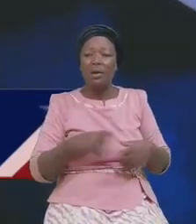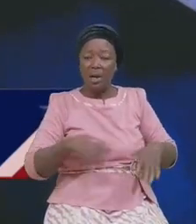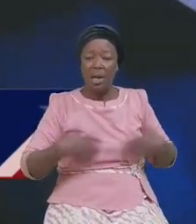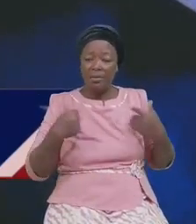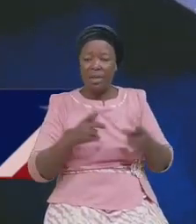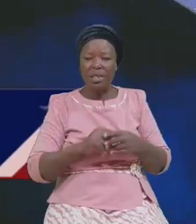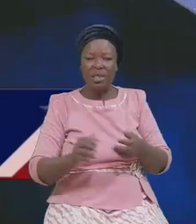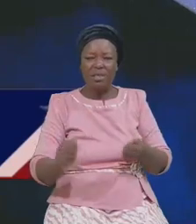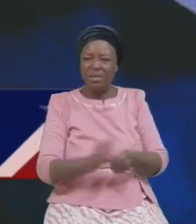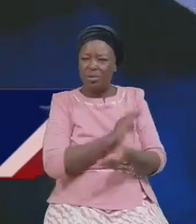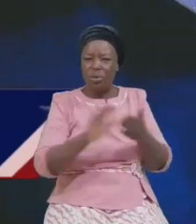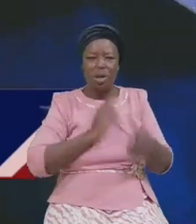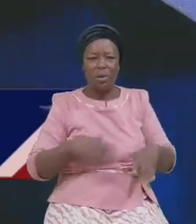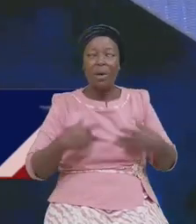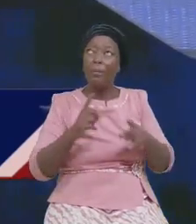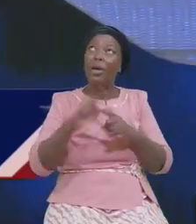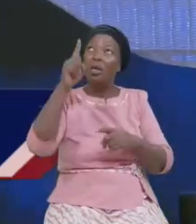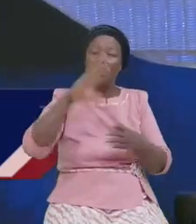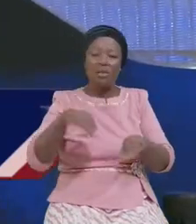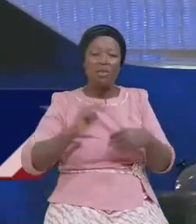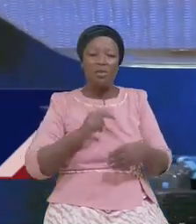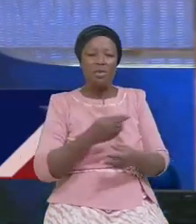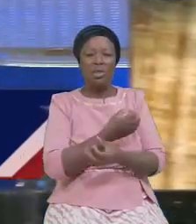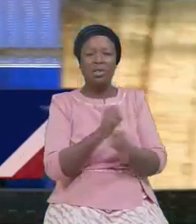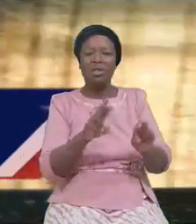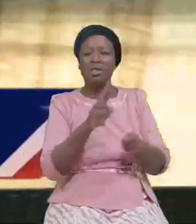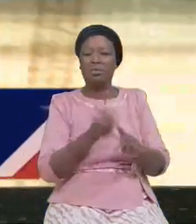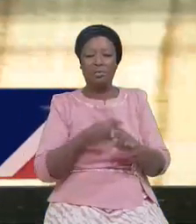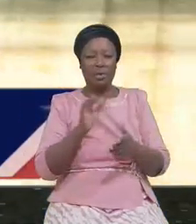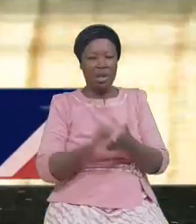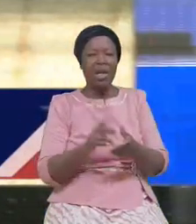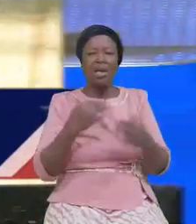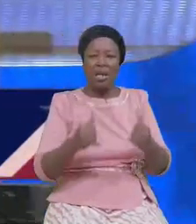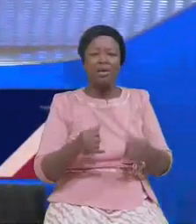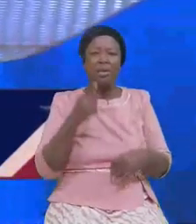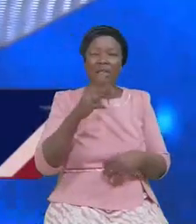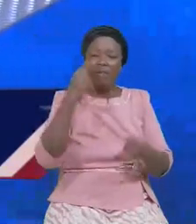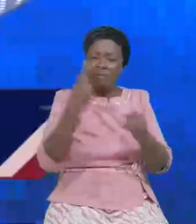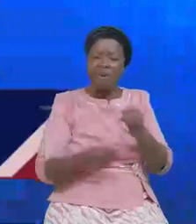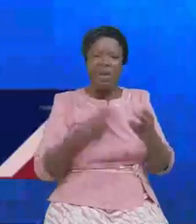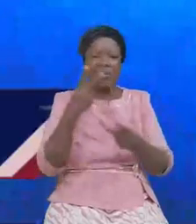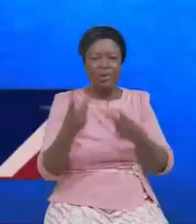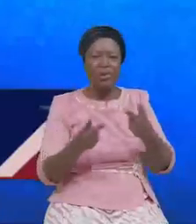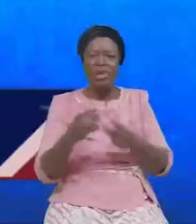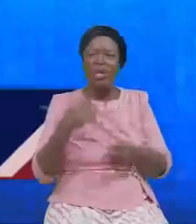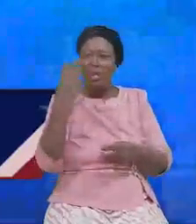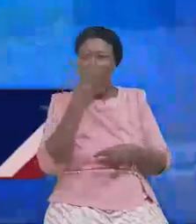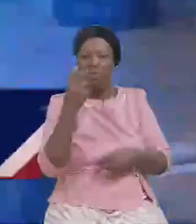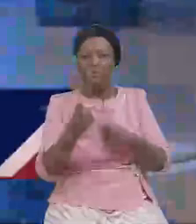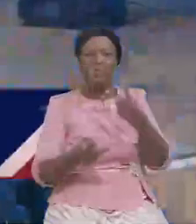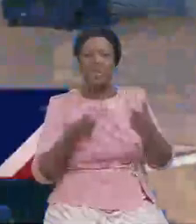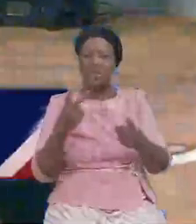nous a donné la rédemption de toutes ces choses. Et maintenant, il y a un salut final, une visitation finale,